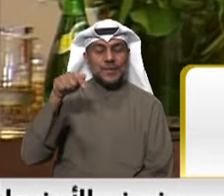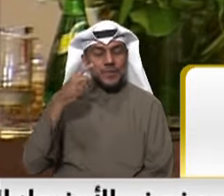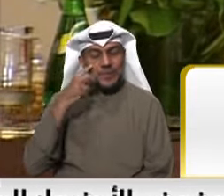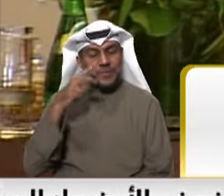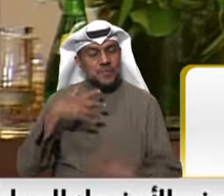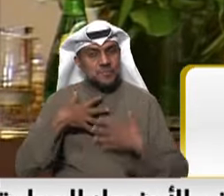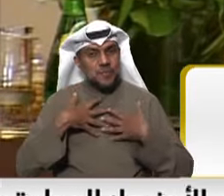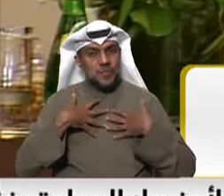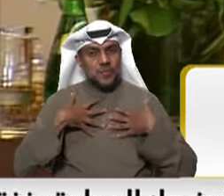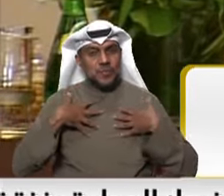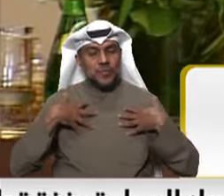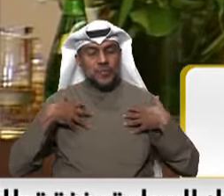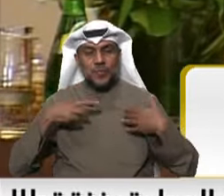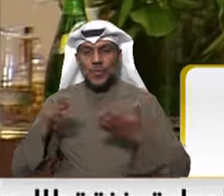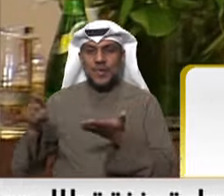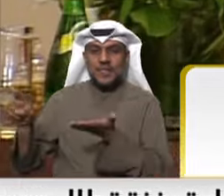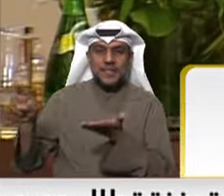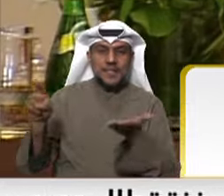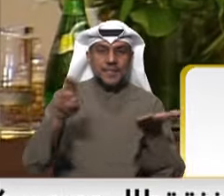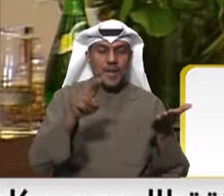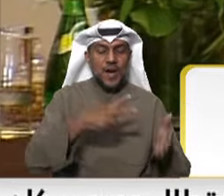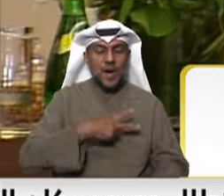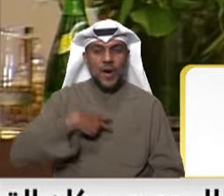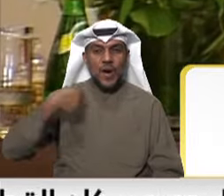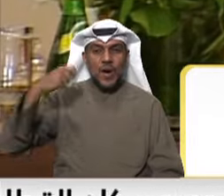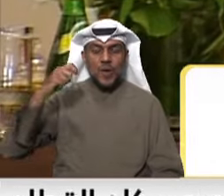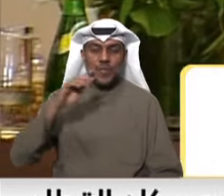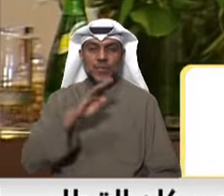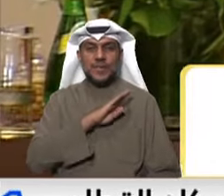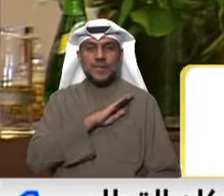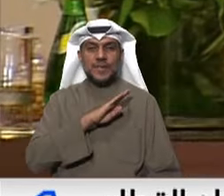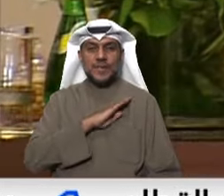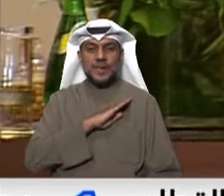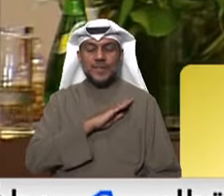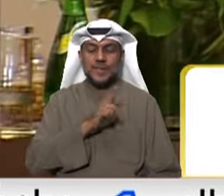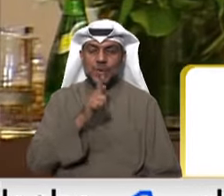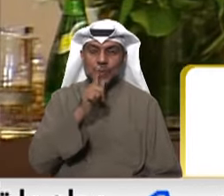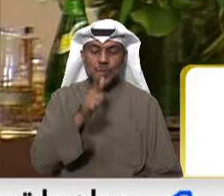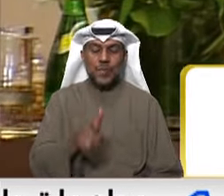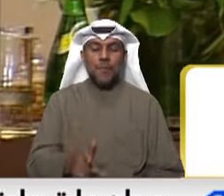أن نزور وزارة الدفاع لنهنئ قيادتها